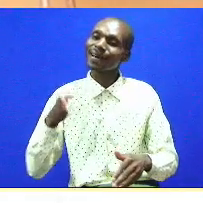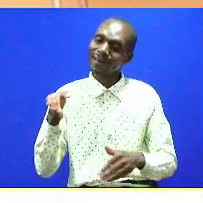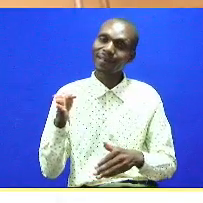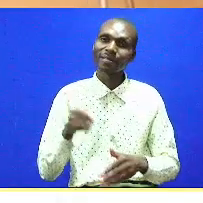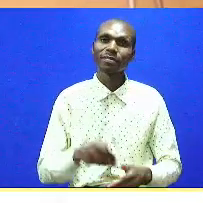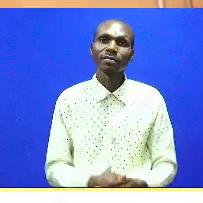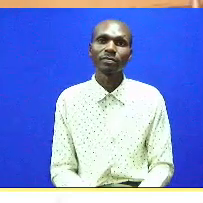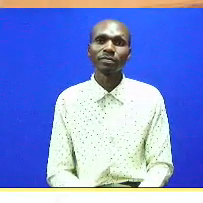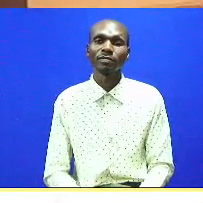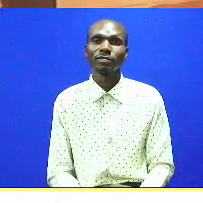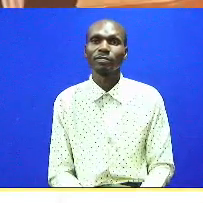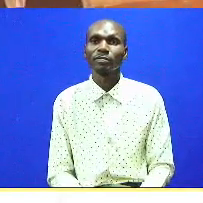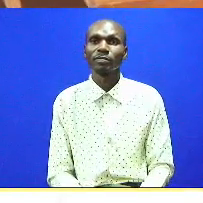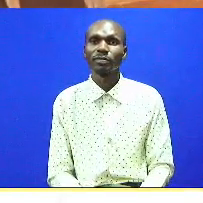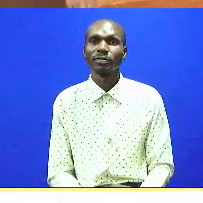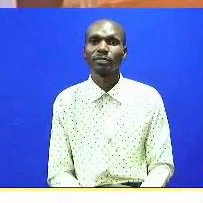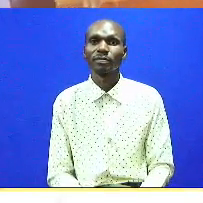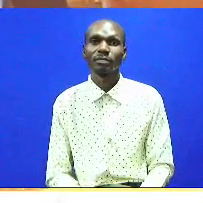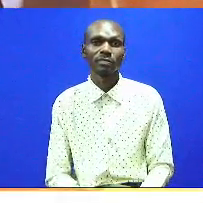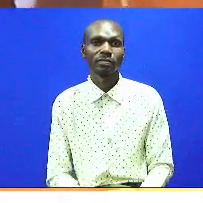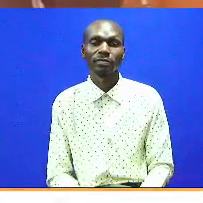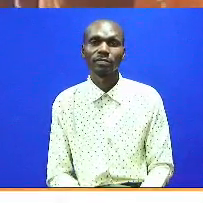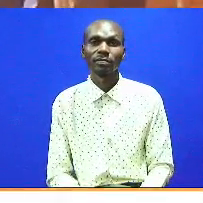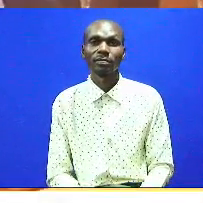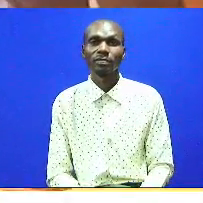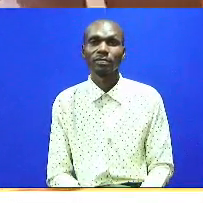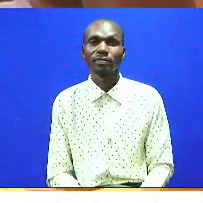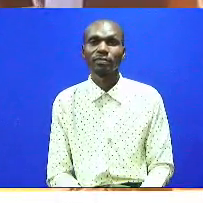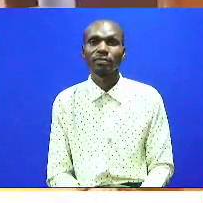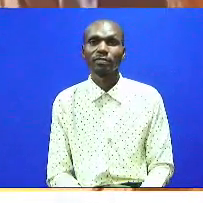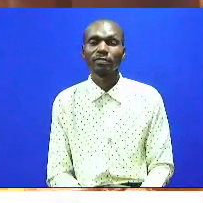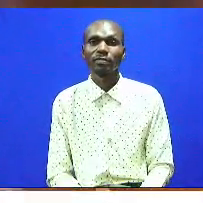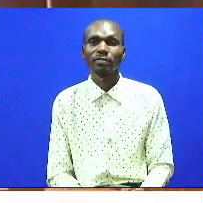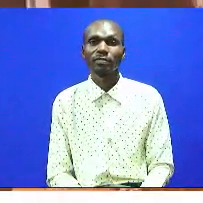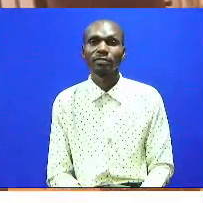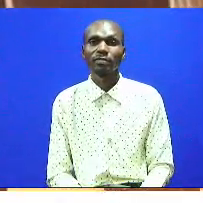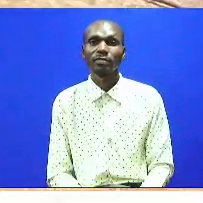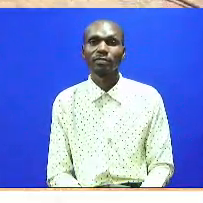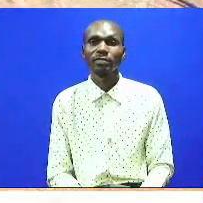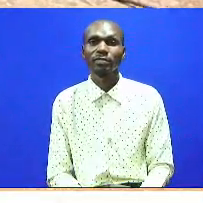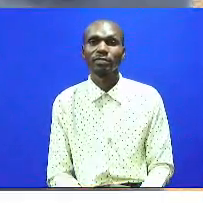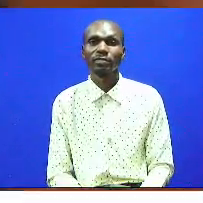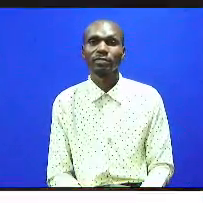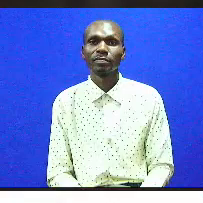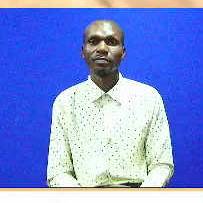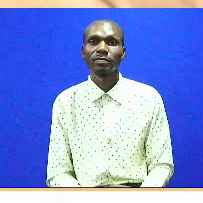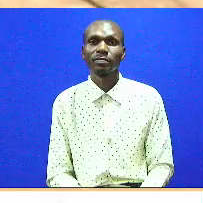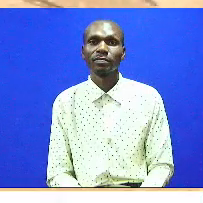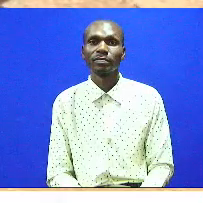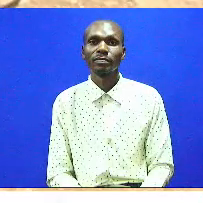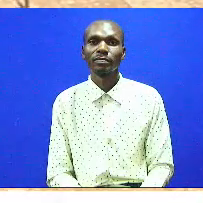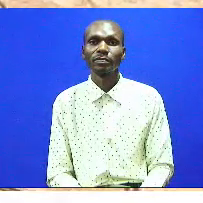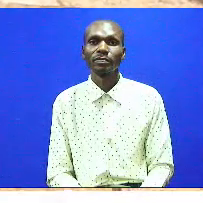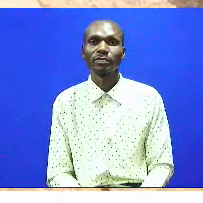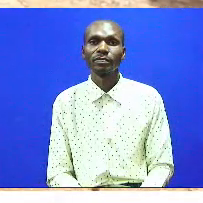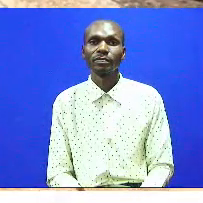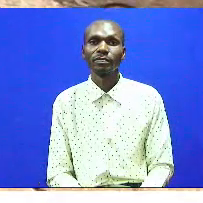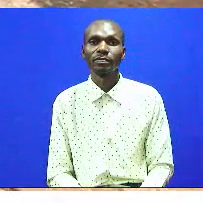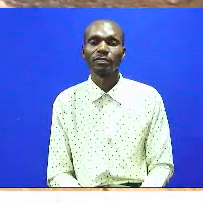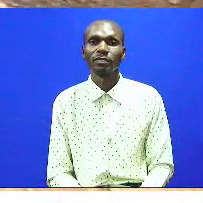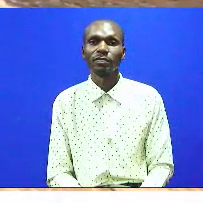iko tutagete, chibu ulichirichi asaretiwe, ebisarate bieito, bache, bato torobe. Voigo